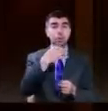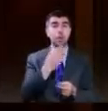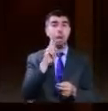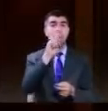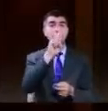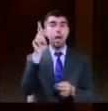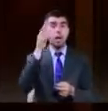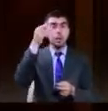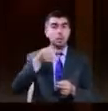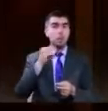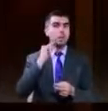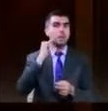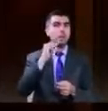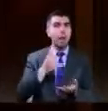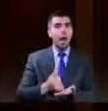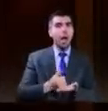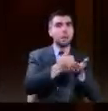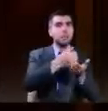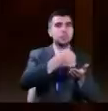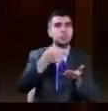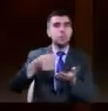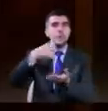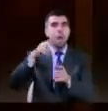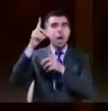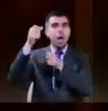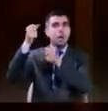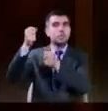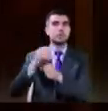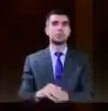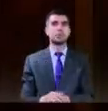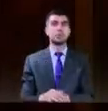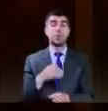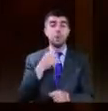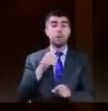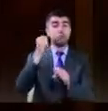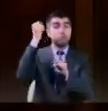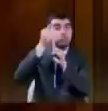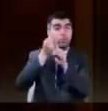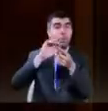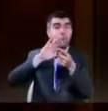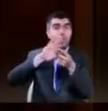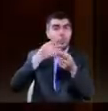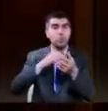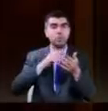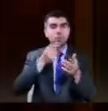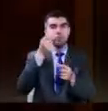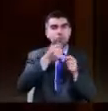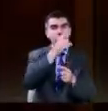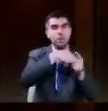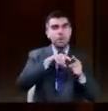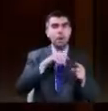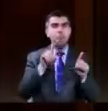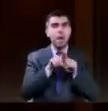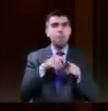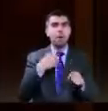الخاصة التي يوليها جلالة الملك محمد السادس حفظه الله لهؤلاء الأشخاص، والجهود المبذولة من طرف السلطات العمومية لتطوير